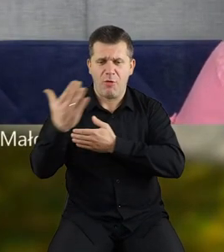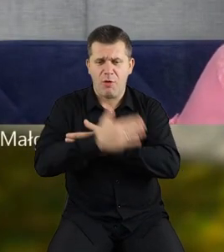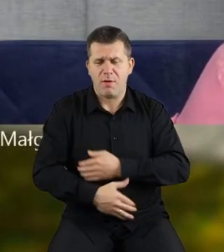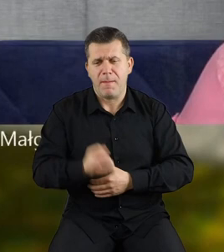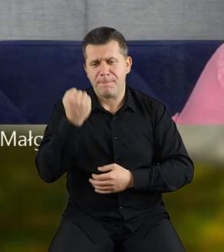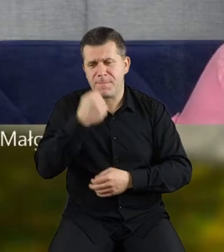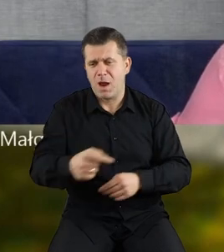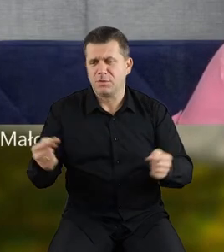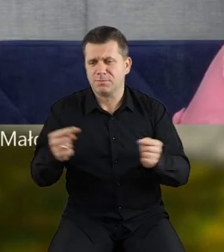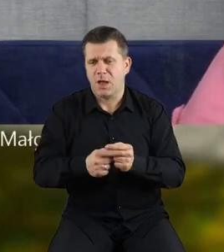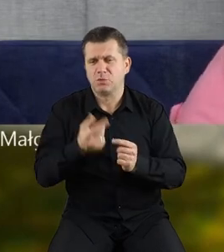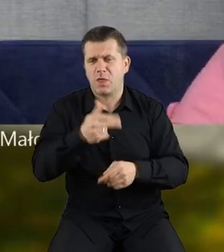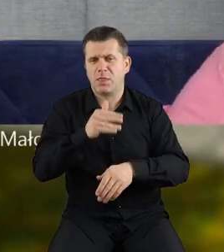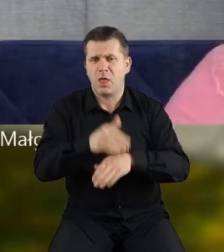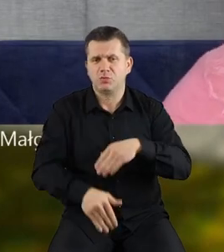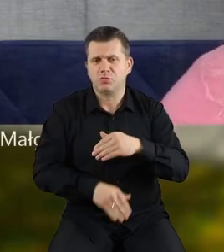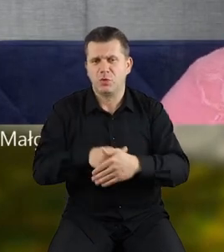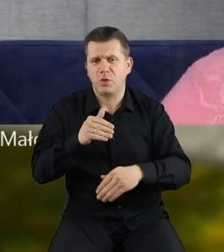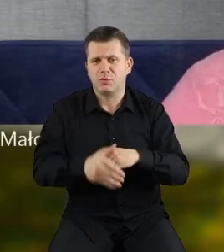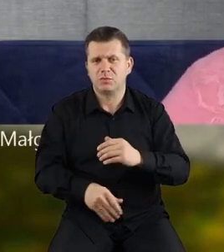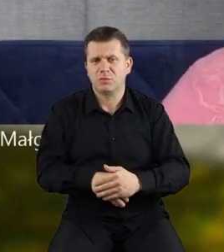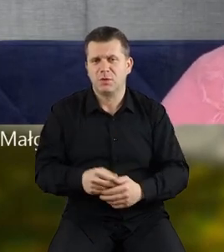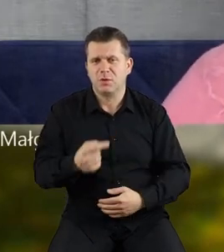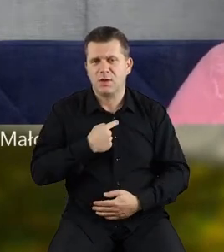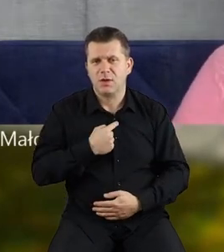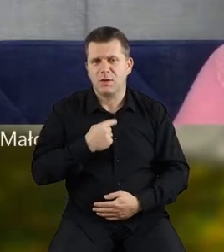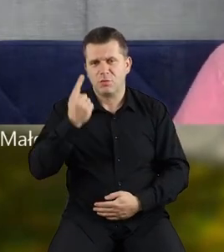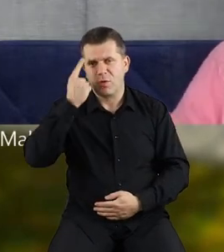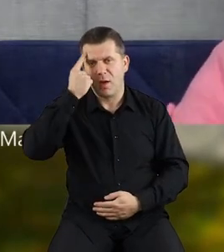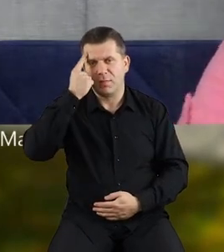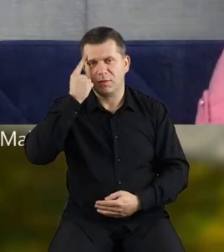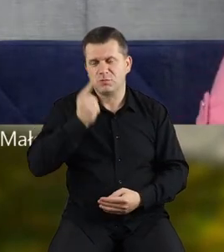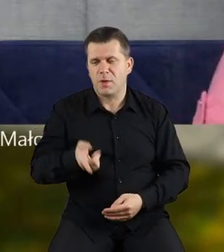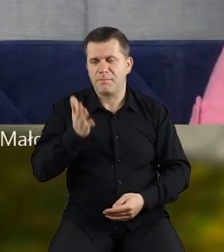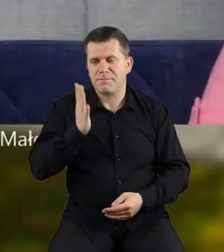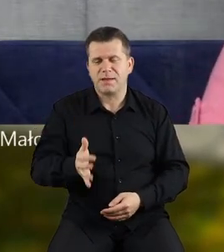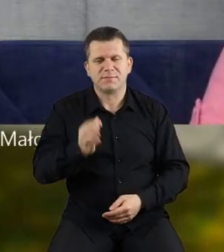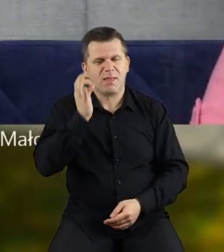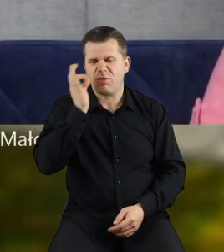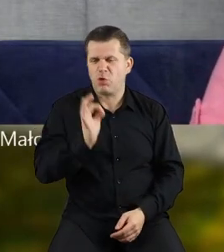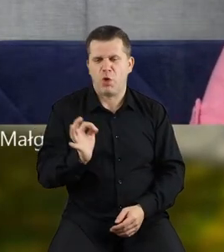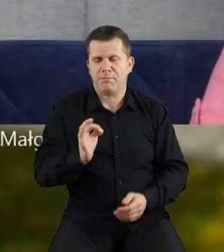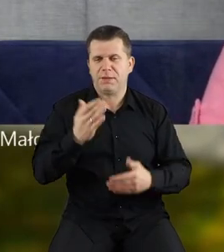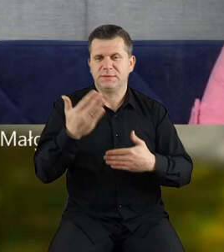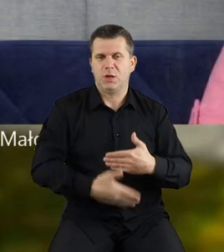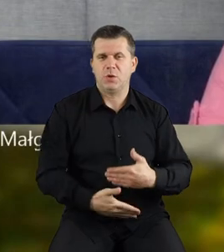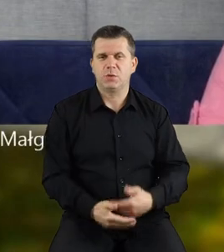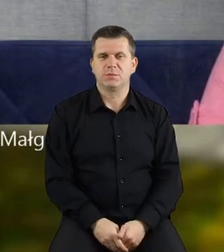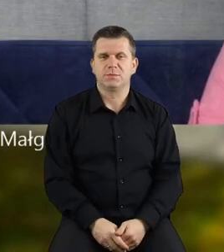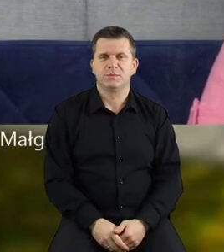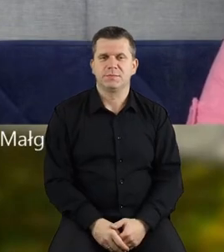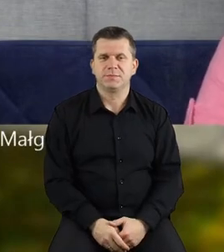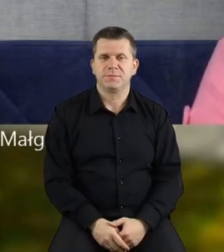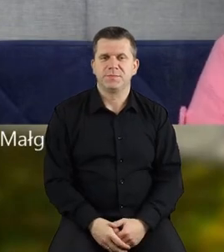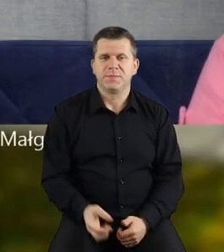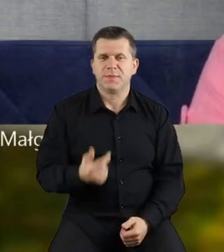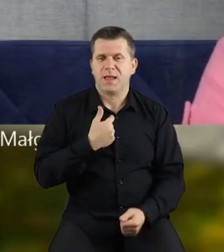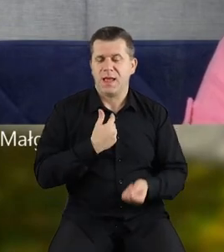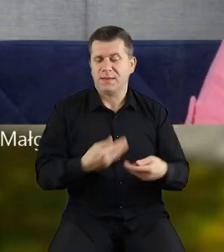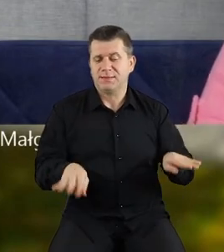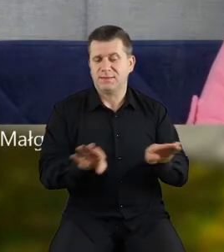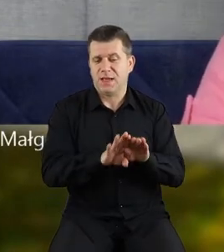nieszczęście na koniec mi bardziej pasowało. No I właśnie. domyślałam się, że to będzie niedobre zakończenie. A